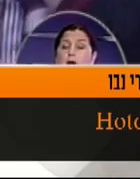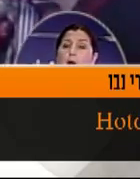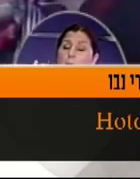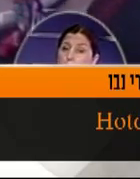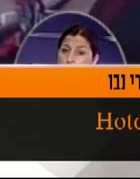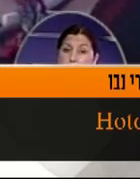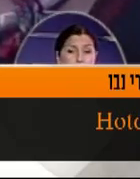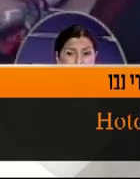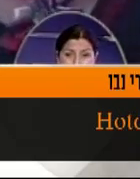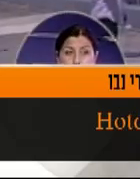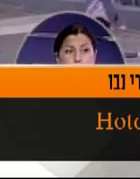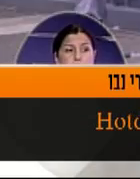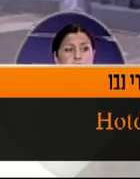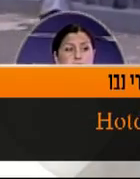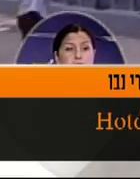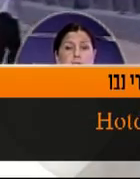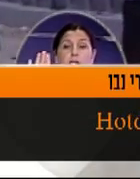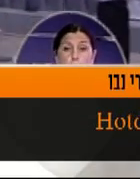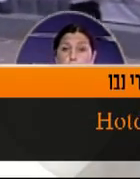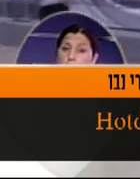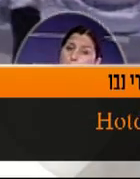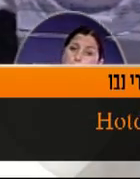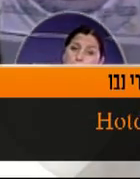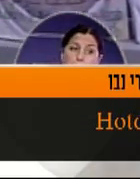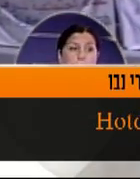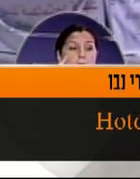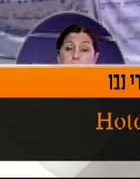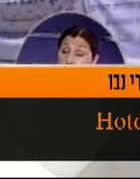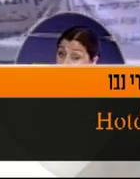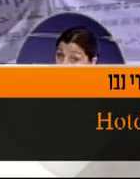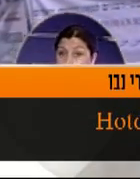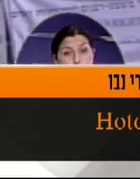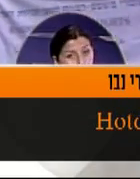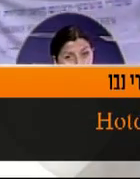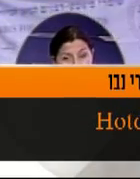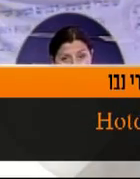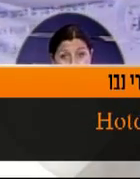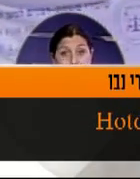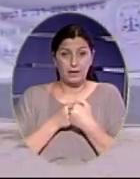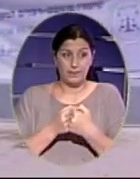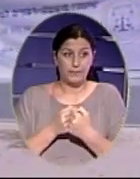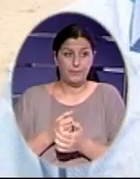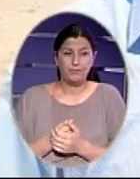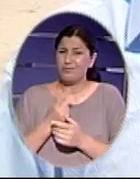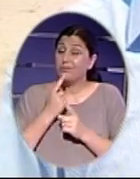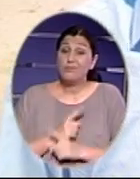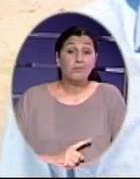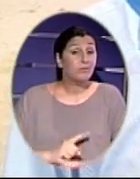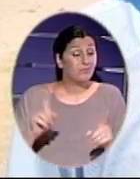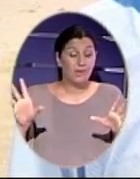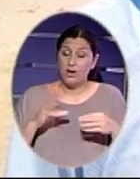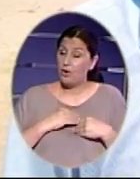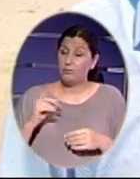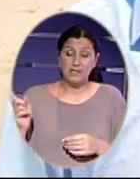מהכפר לירושלים כדי למחות נגד יישום התוכנית ומבטיחים להמשיך במאבק. בשום פנים ואופן לא